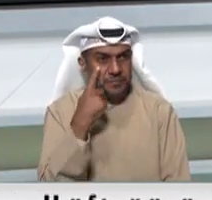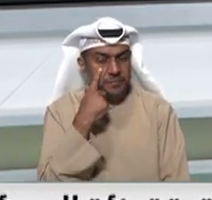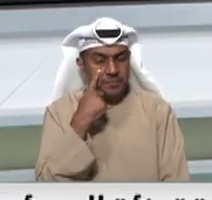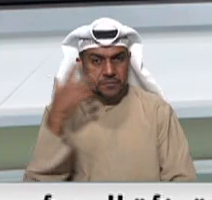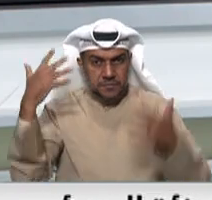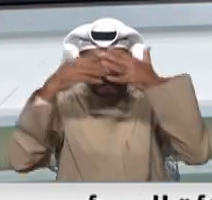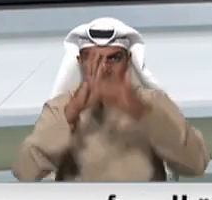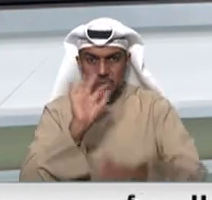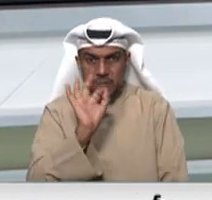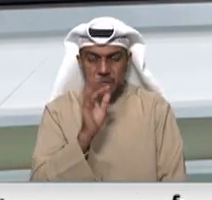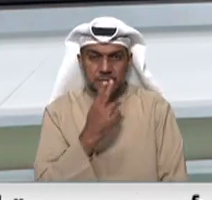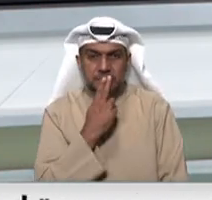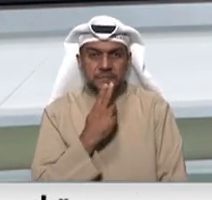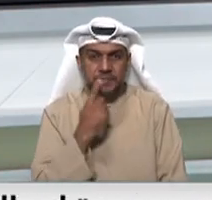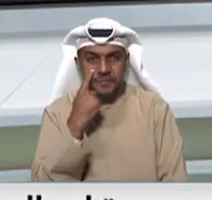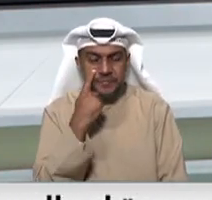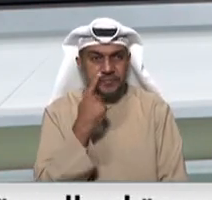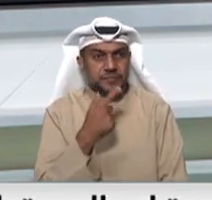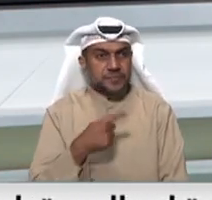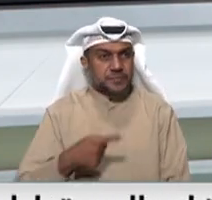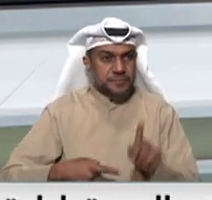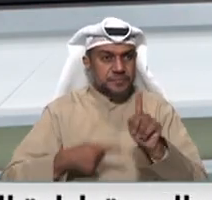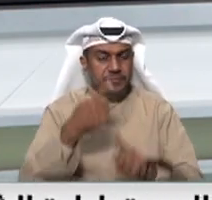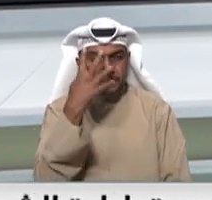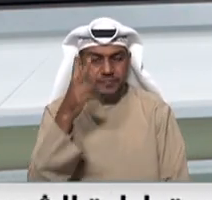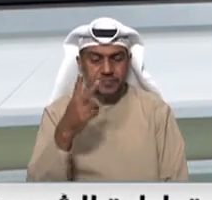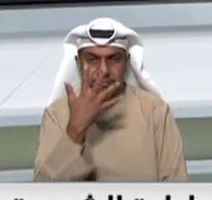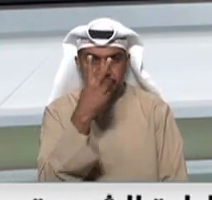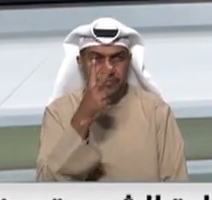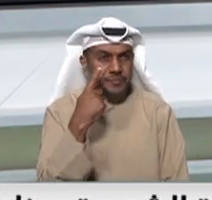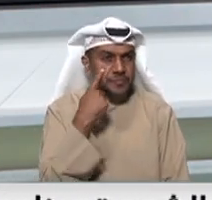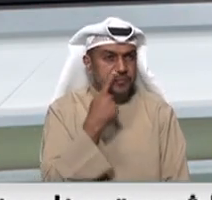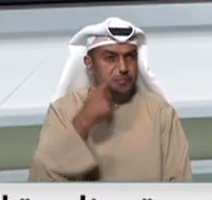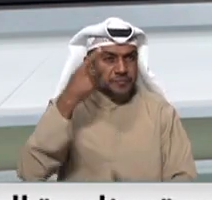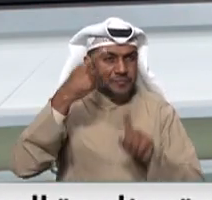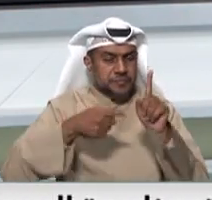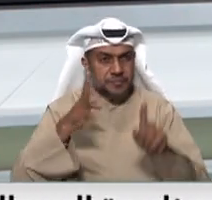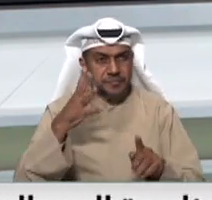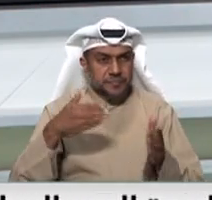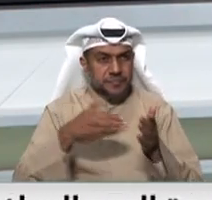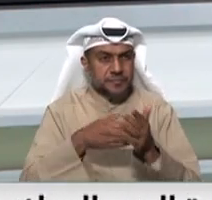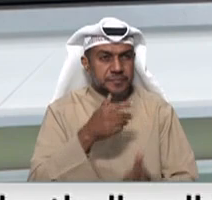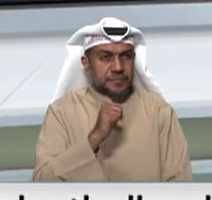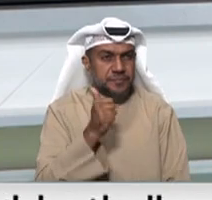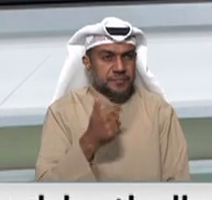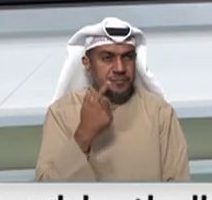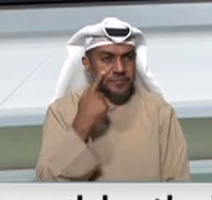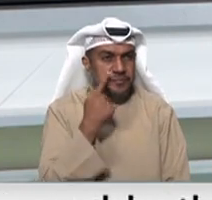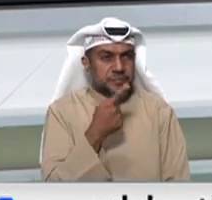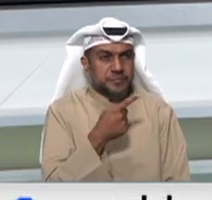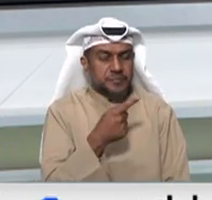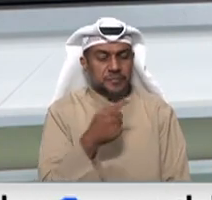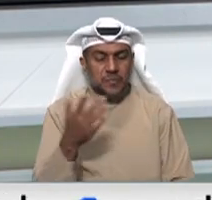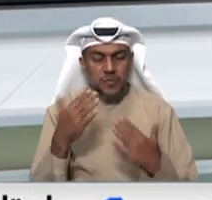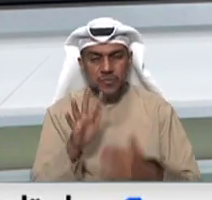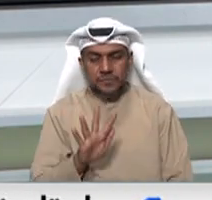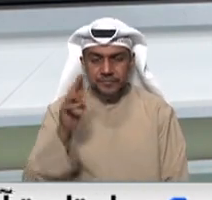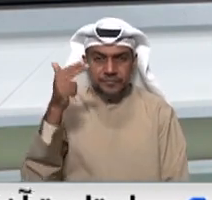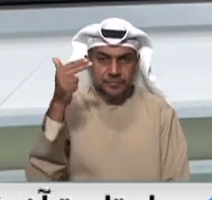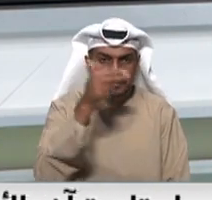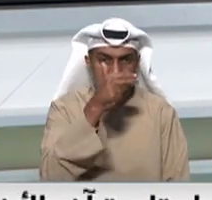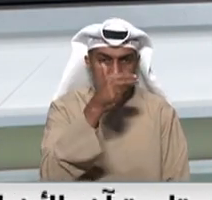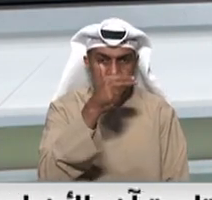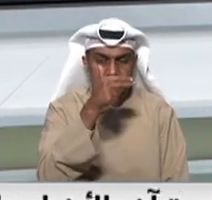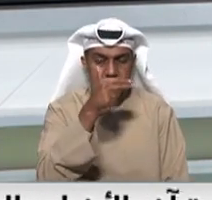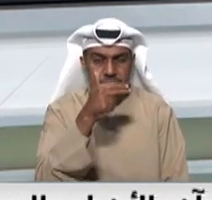صافية بوجه عام، حرارة العظمى من 24 إلى 25 والصغرى من 14 إلى 16، رياح كلها شمالية غربية